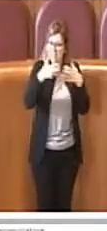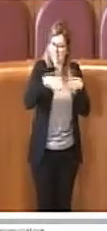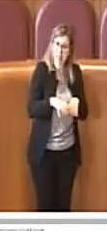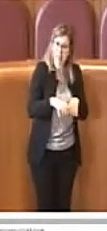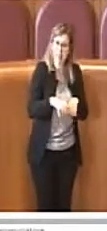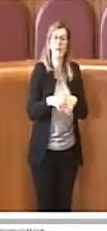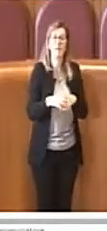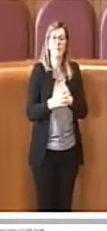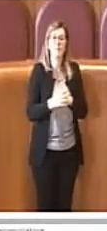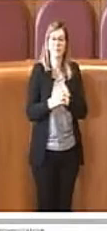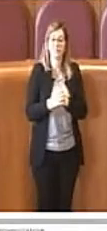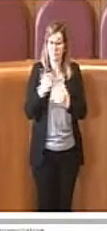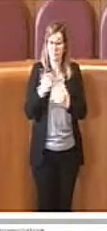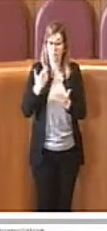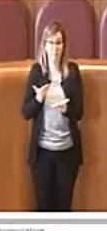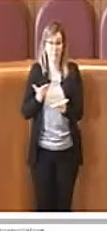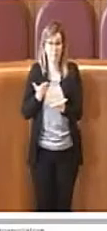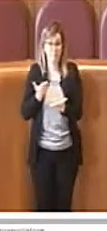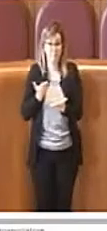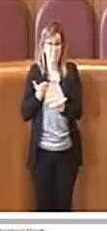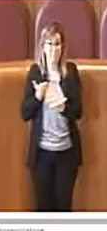parte